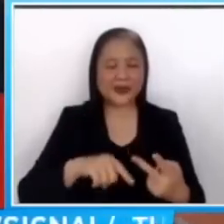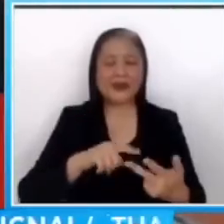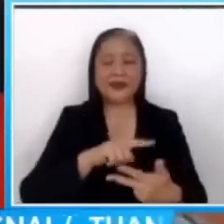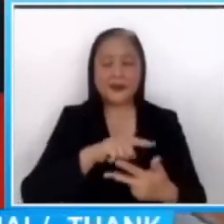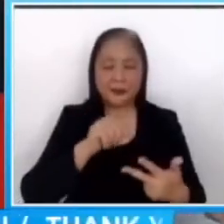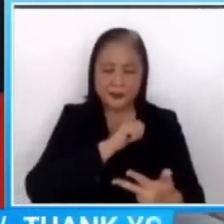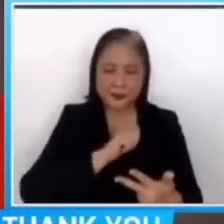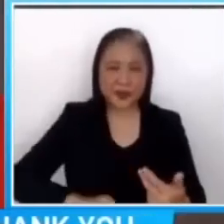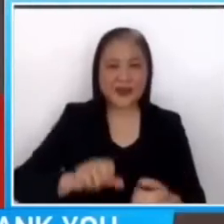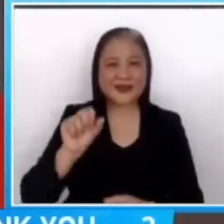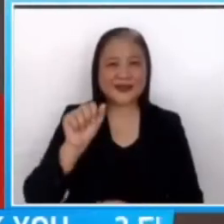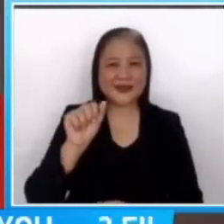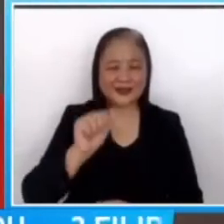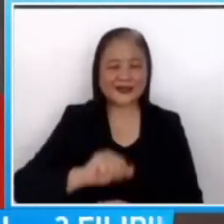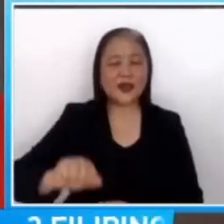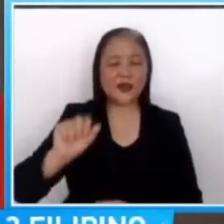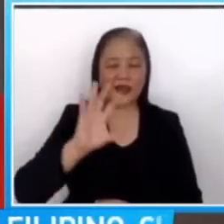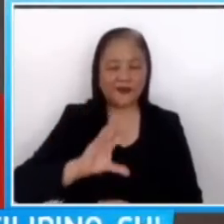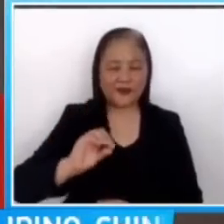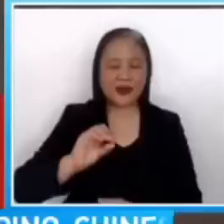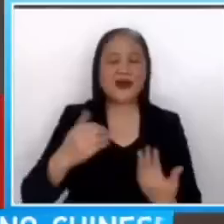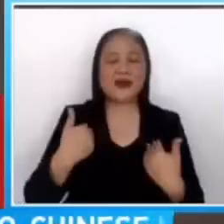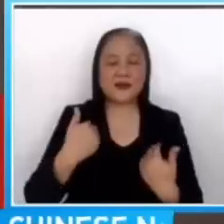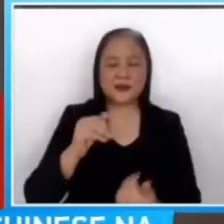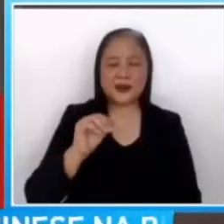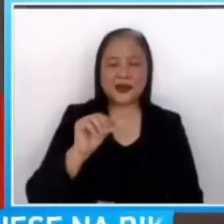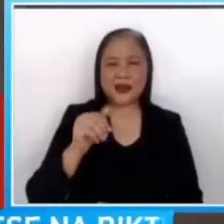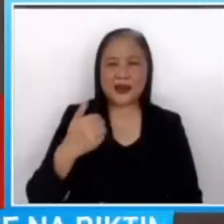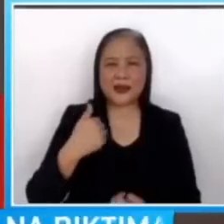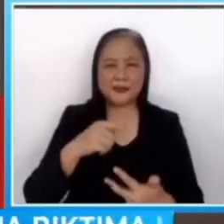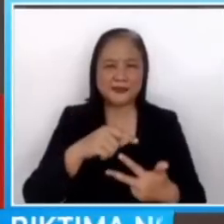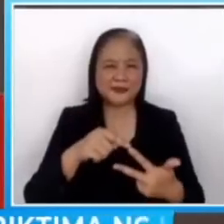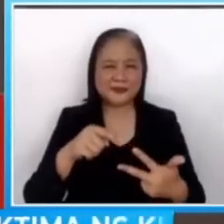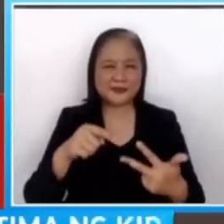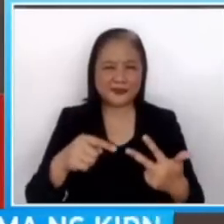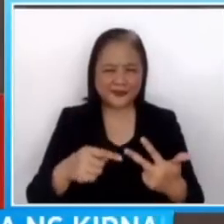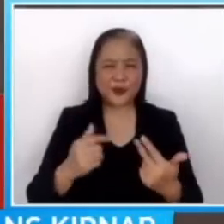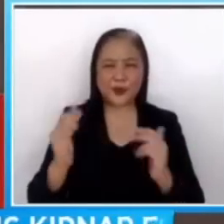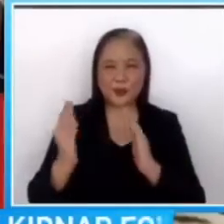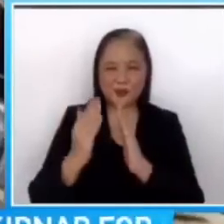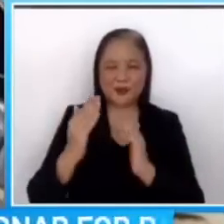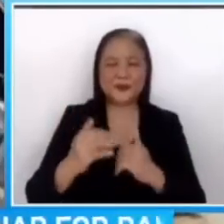Africa Bartina Entombizodwa Radebe